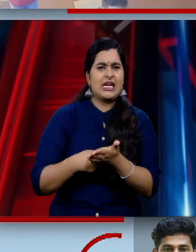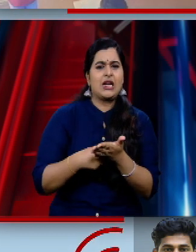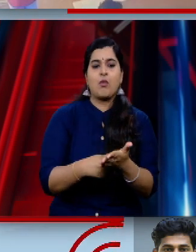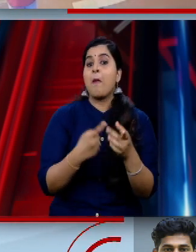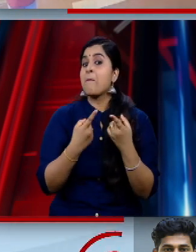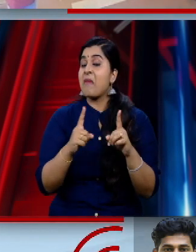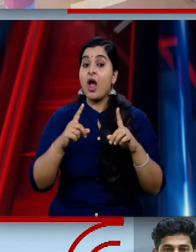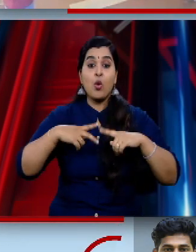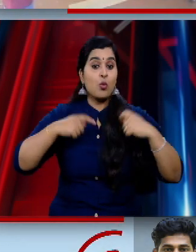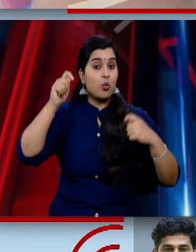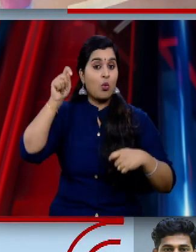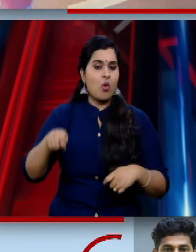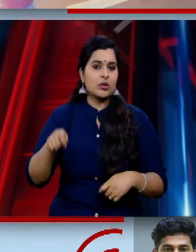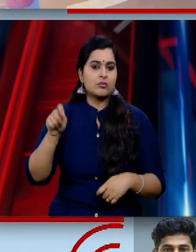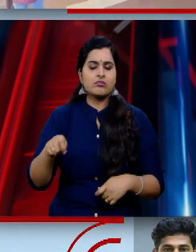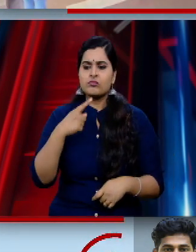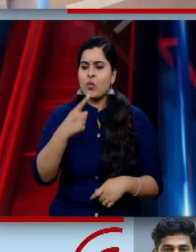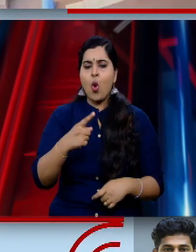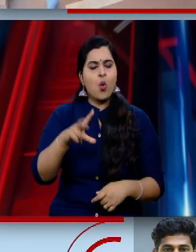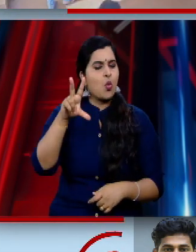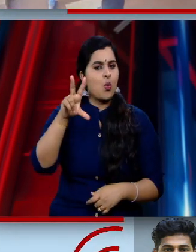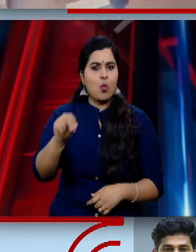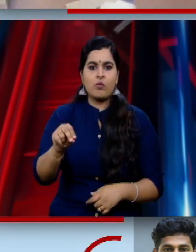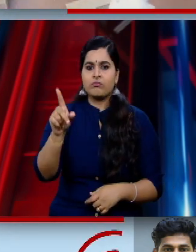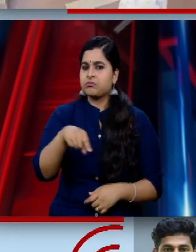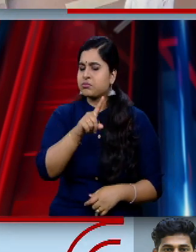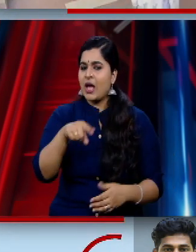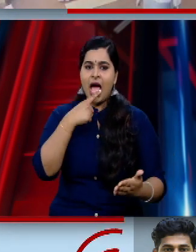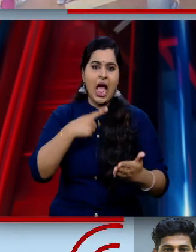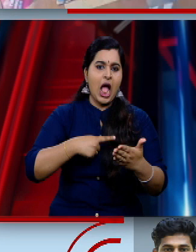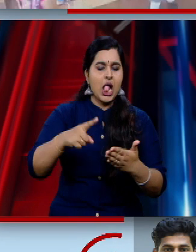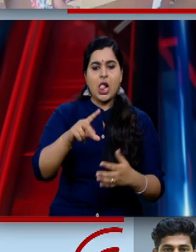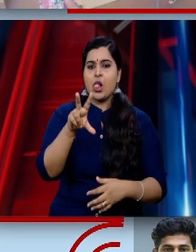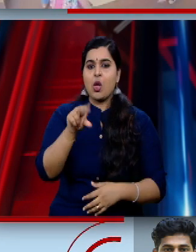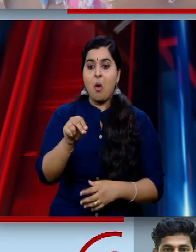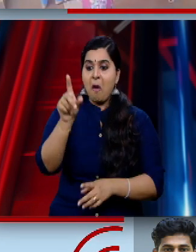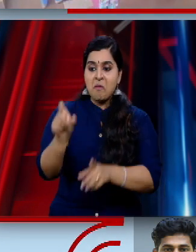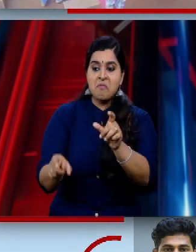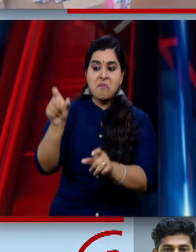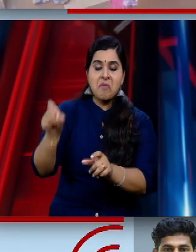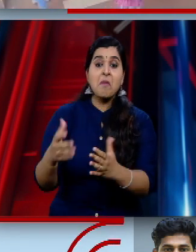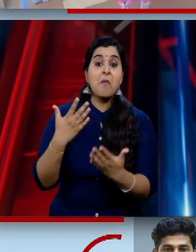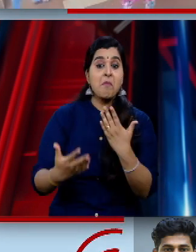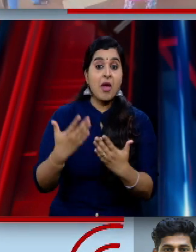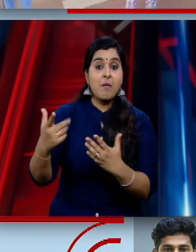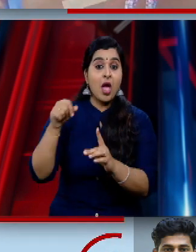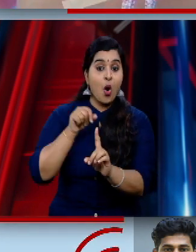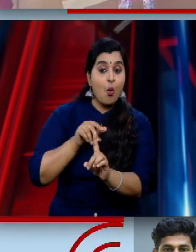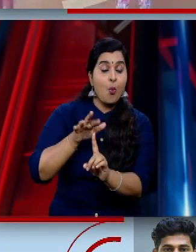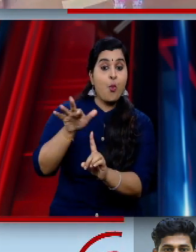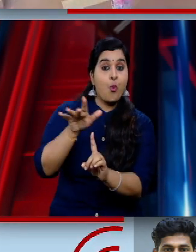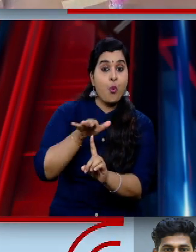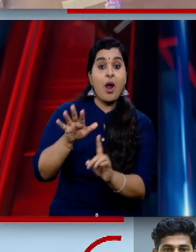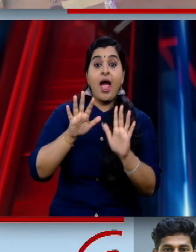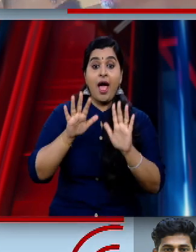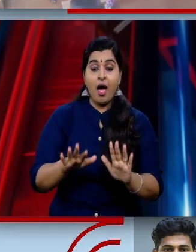മറ്റേ പ്രോസിക്യൂഷൻ ശക്തമായി തന്നെ ഇതിനെ എതിർത്തു. അവർ പറഞ്ഞത് ഉന്നതമായ സ്വാധീനമുള്ള ആളുകളാണ് ഈ പ്രതികളിൽ, അതുകൊണ്ട് തന്നെ കേസ് അട്ടിമറിക്കപ്പെടാൻ സാധ്യതയുണ്ട്. വിശദമായ രീതിയിലുള്ള